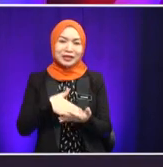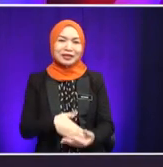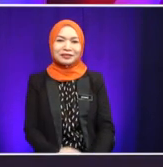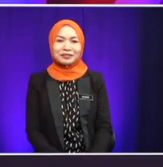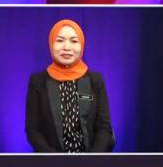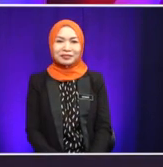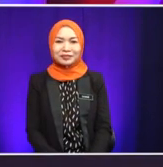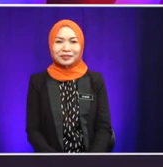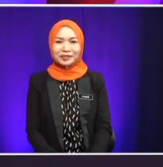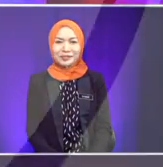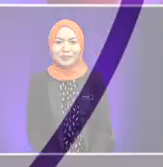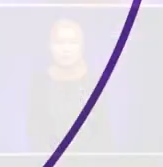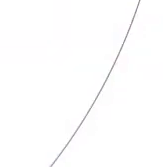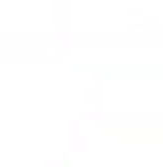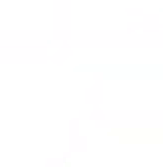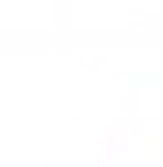rendah